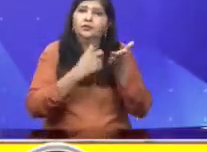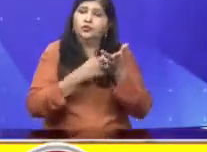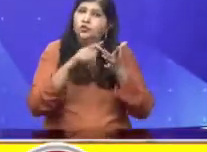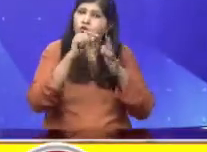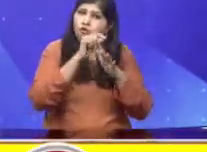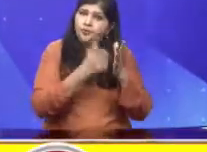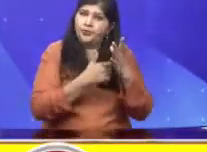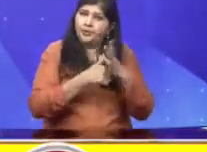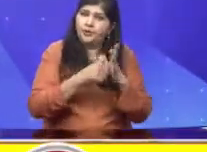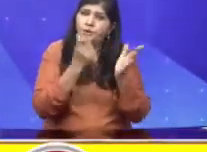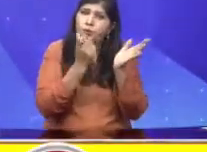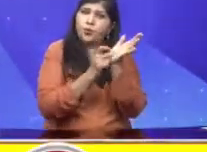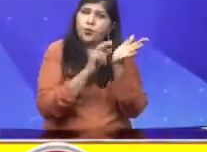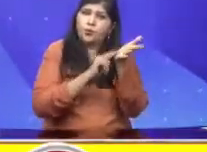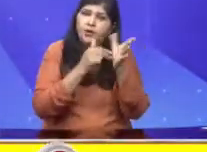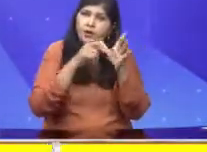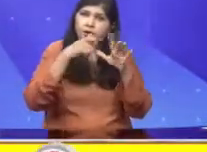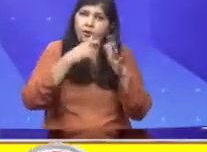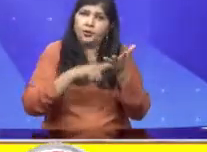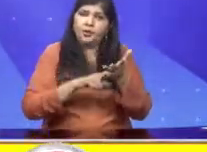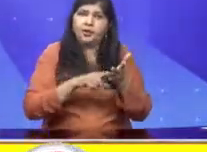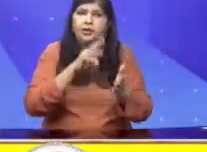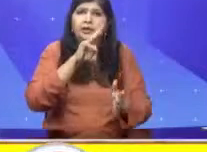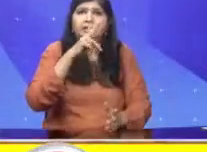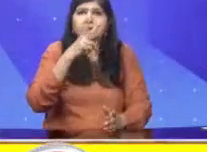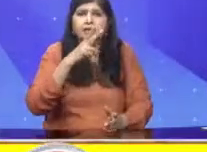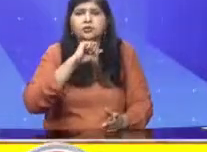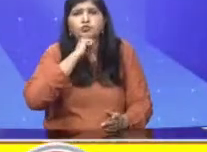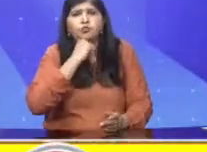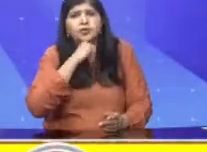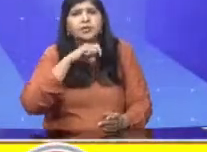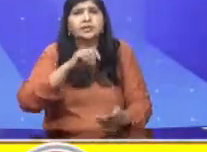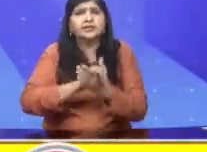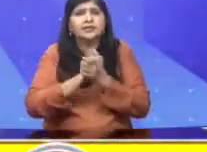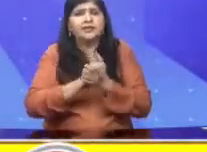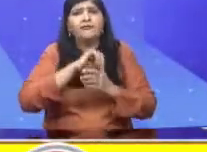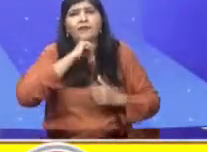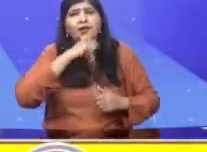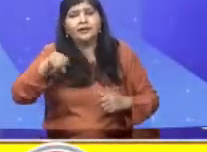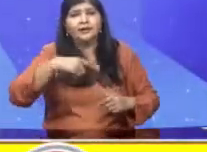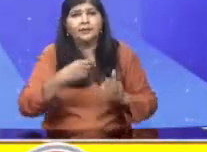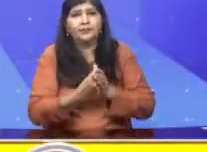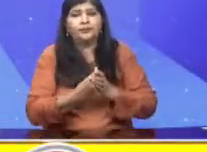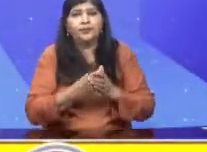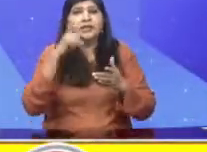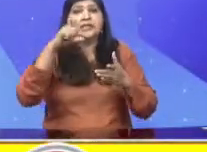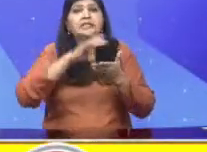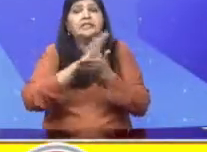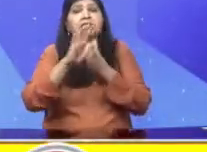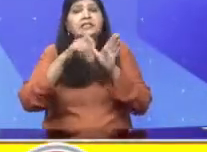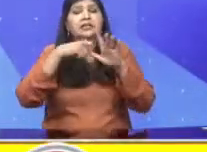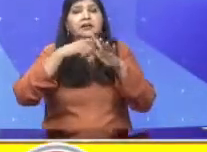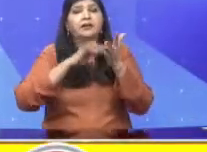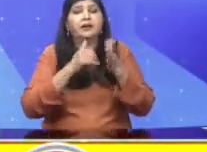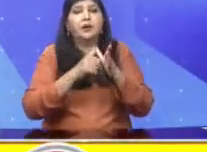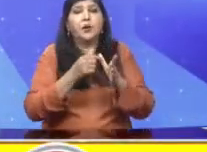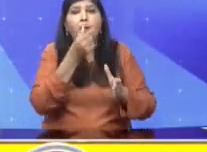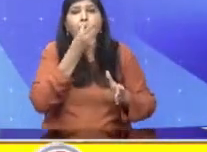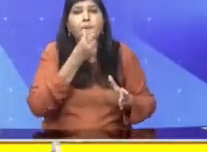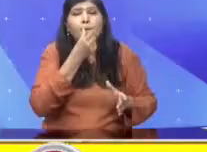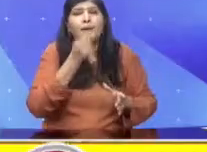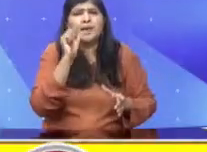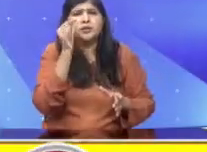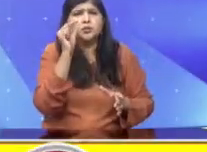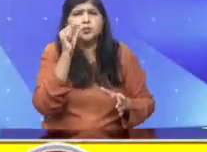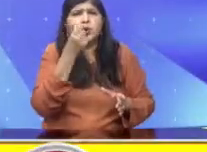के उन्हा कोटी के ऐसे ही 32 साल के मेरे विवासाती हैं विक्रम जी चक्मा। उन्होंने बेर की खेती की